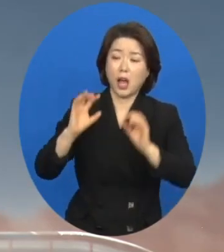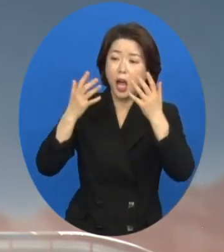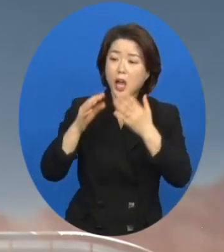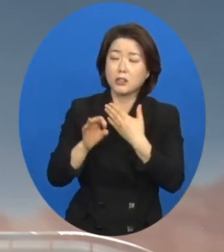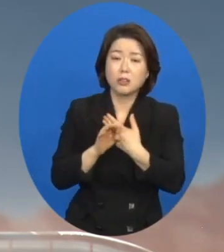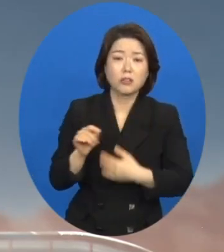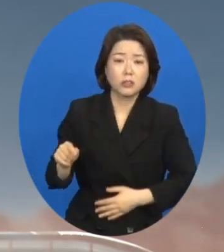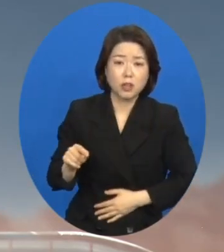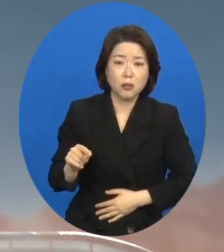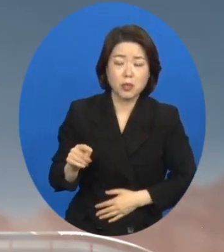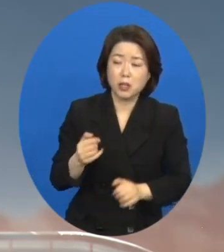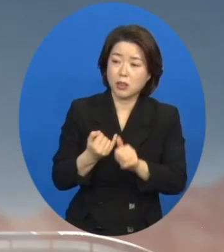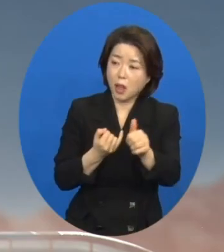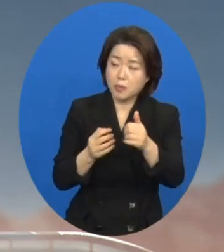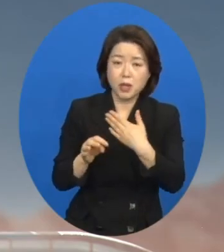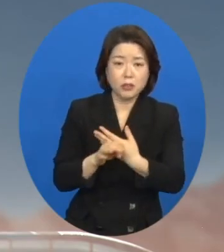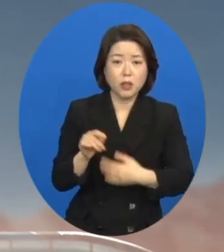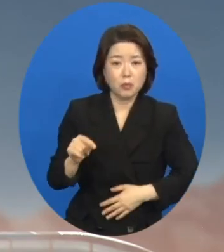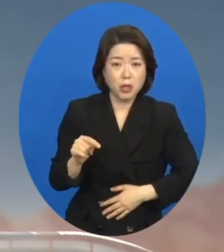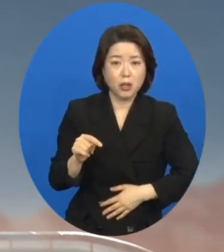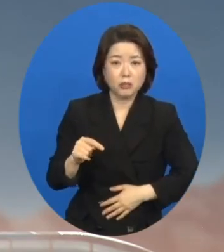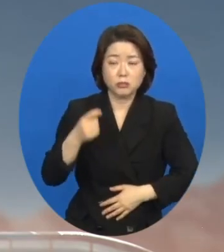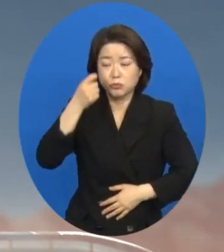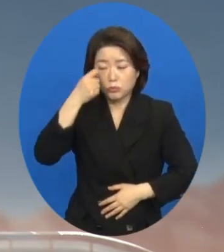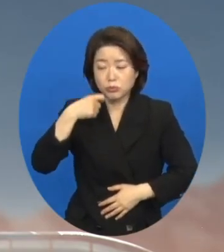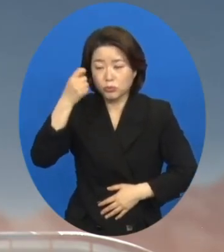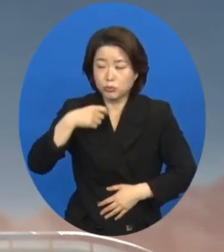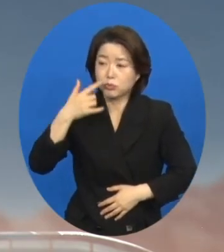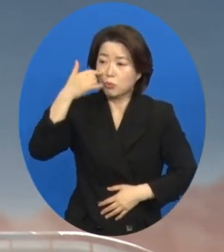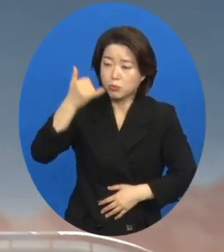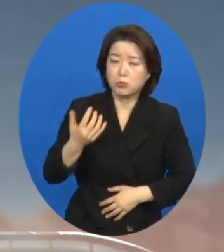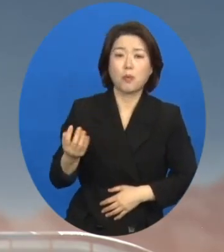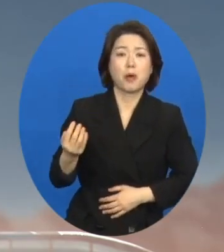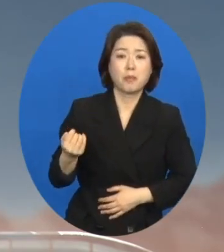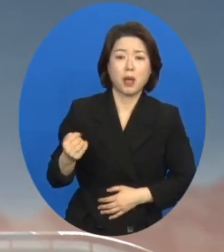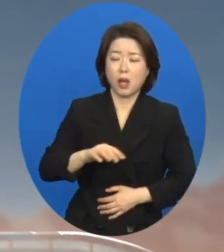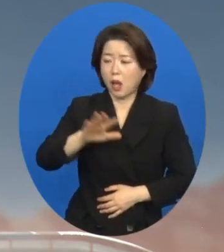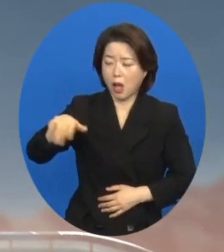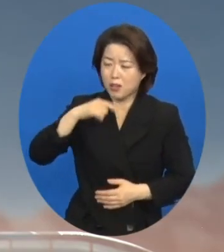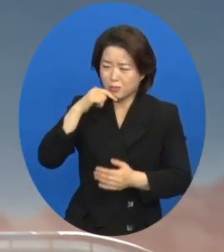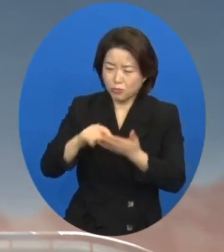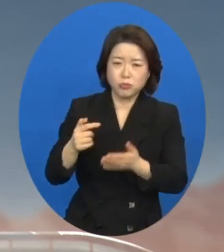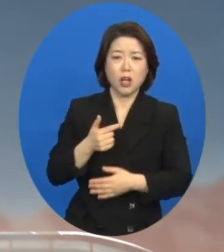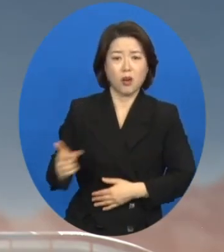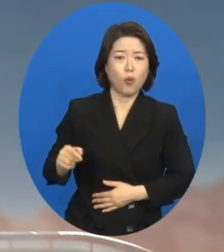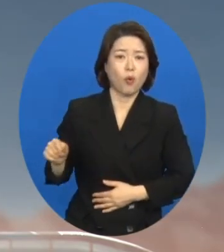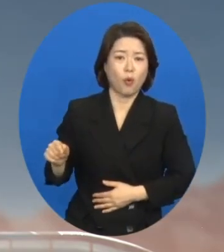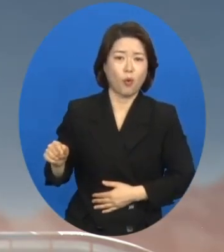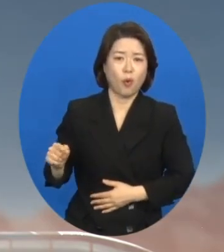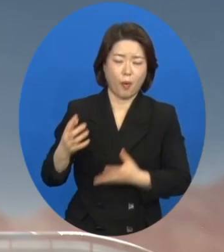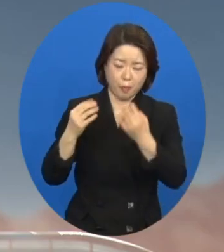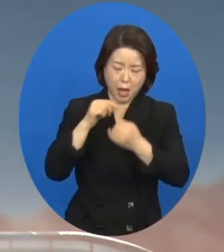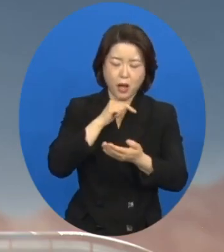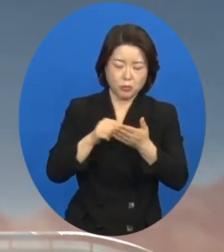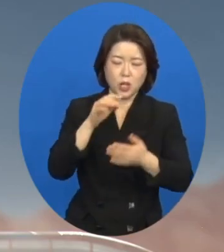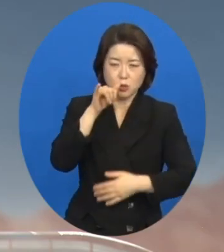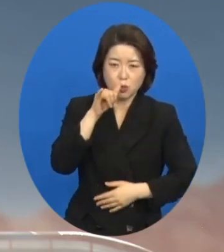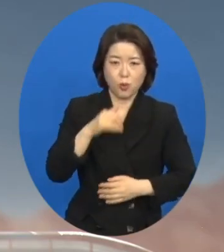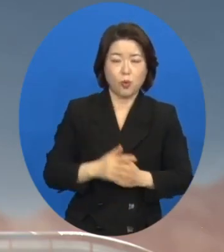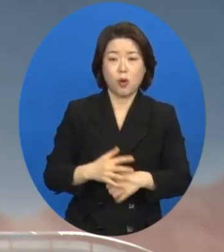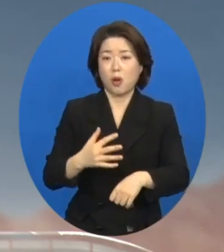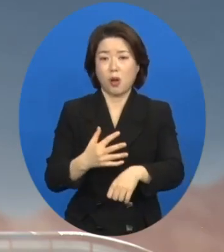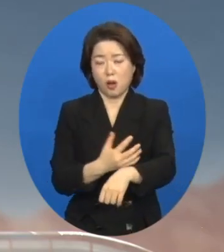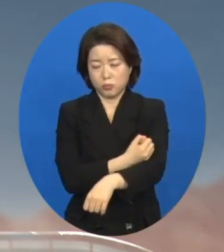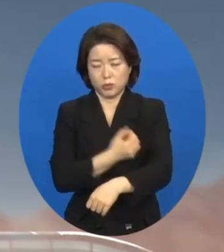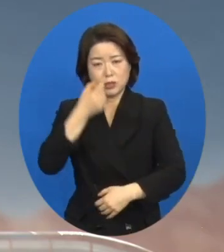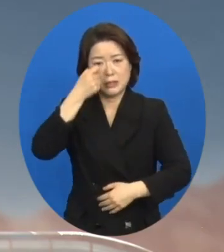아이들이었다면, 남자들이었다면, 그로 인해 슬퍼할 부모님들은 과연 몇 명일까? 많은 피해가 있었던 것이고 엄청난